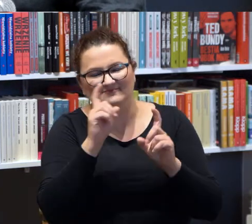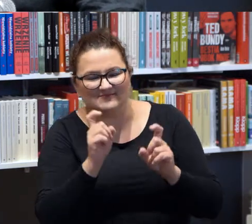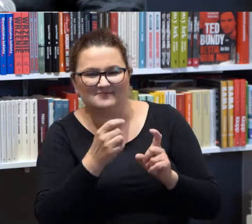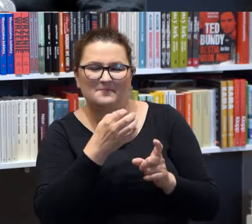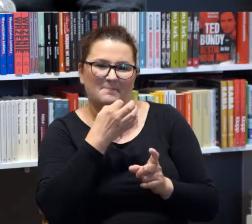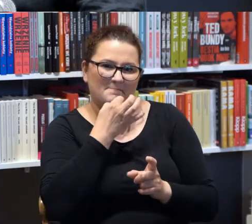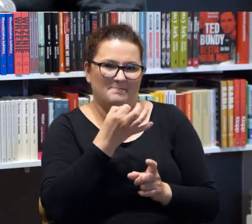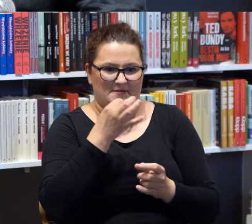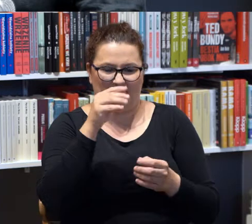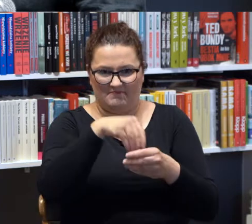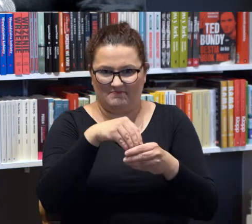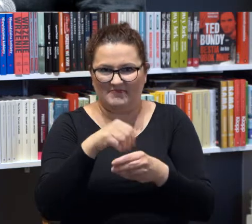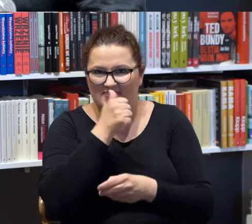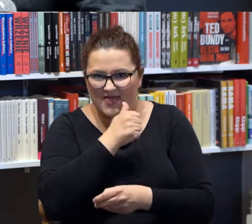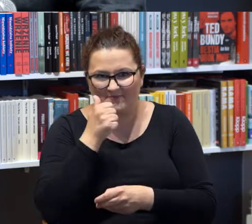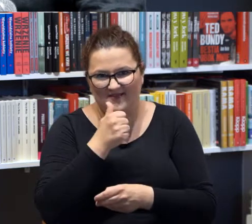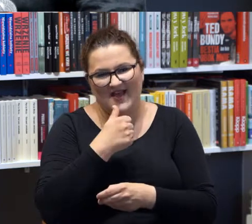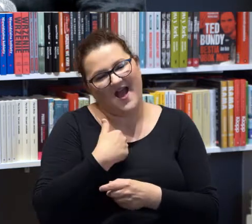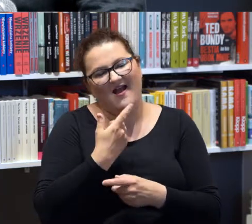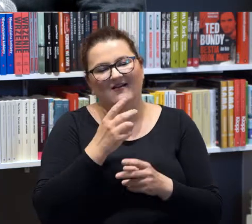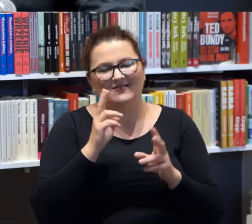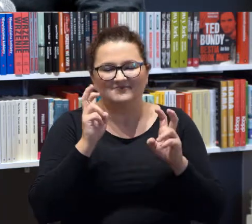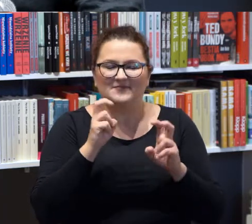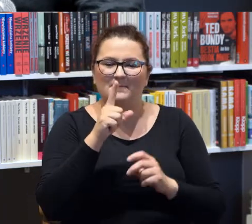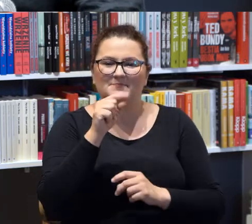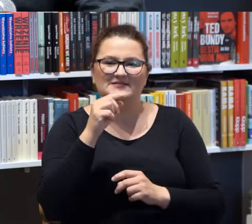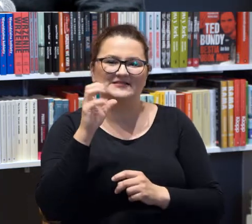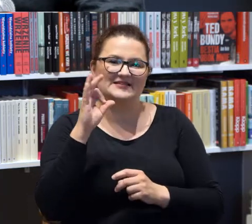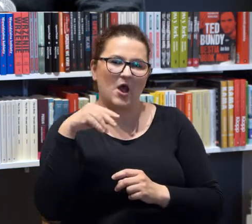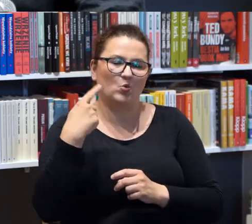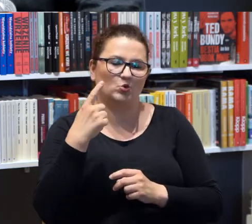zaraz wyjaśnię, dlaczego, co mam na myśli mówiąc pseudo.